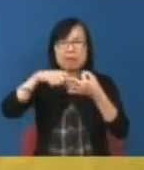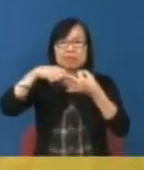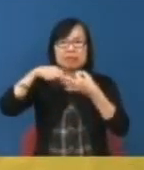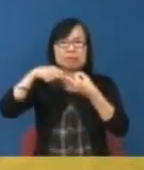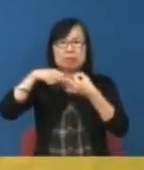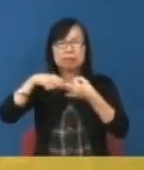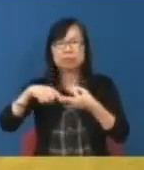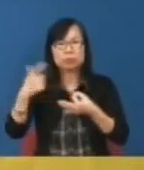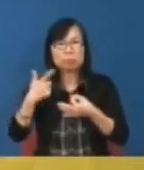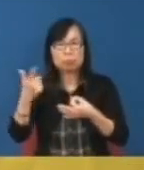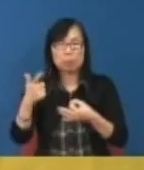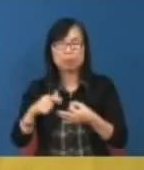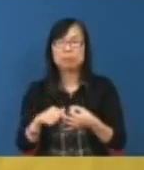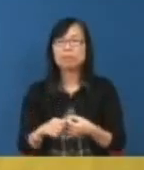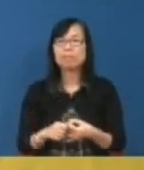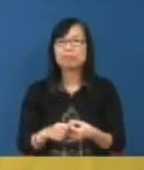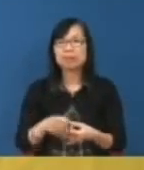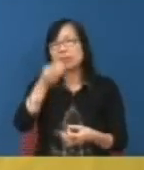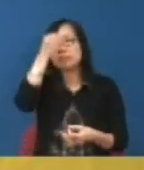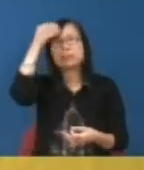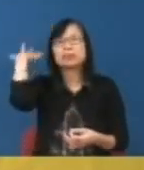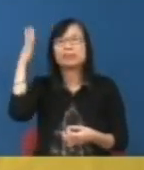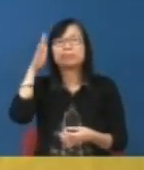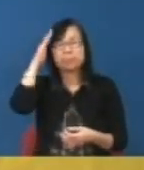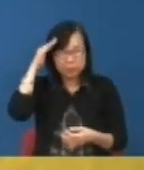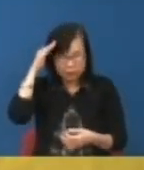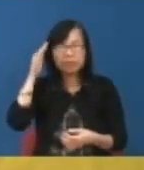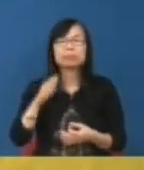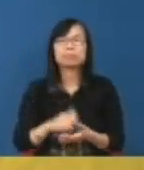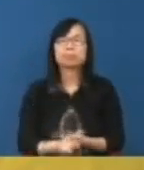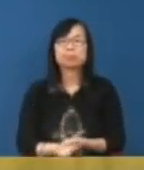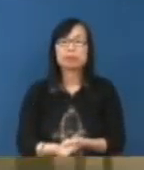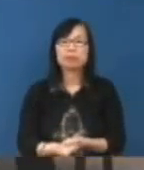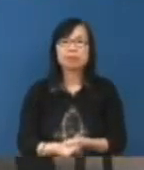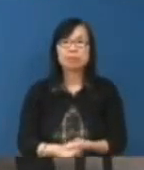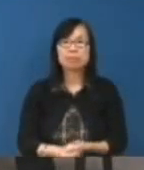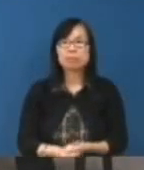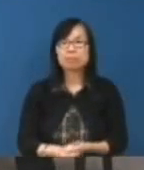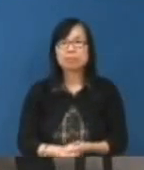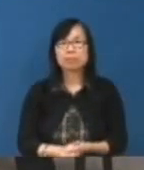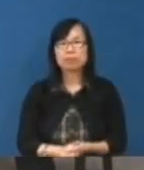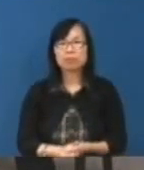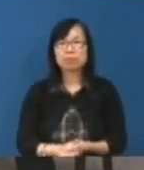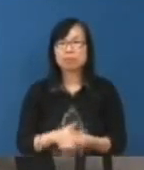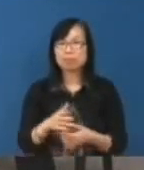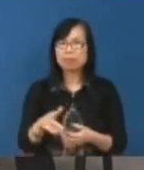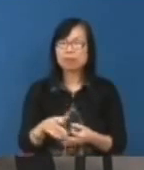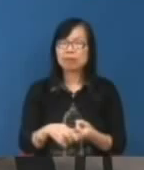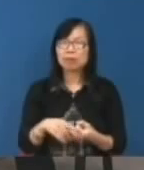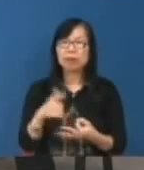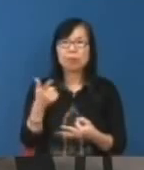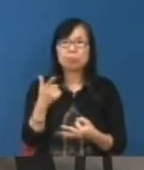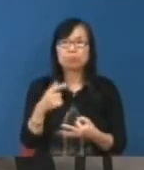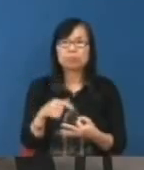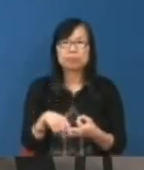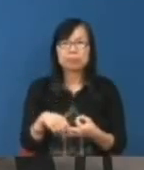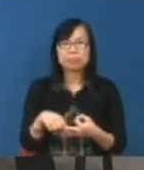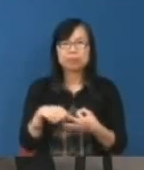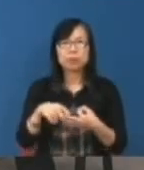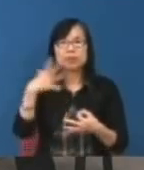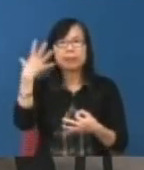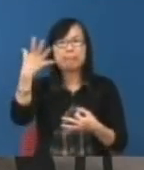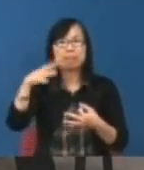如此類，咁唔記得呢個好抱歉啊。 曾俊華 啊， 曾偉雄啊，五曾亂港啊，